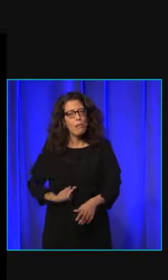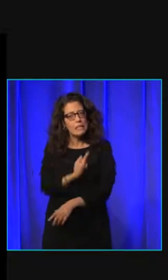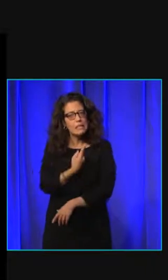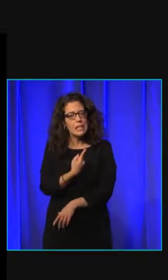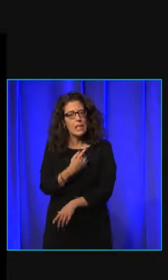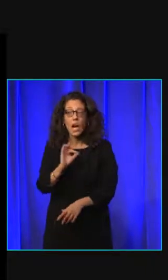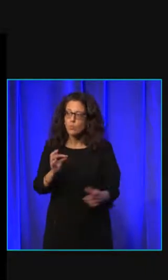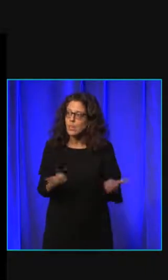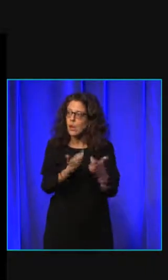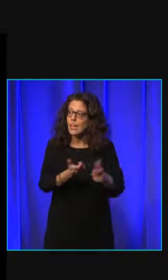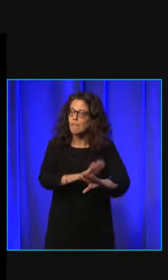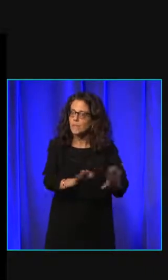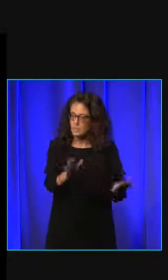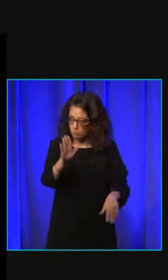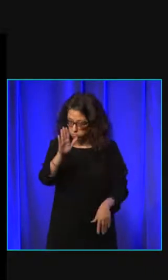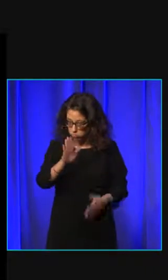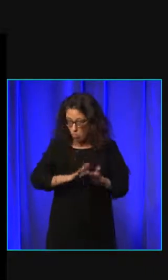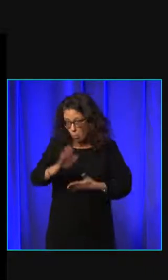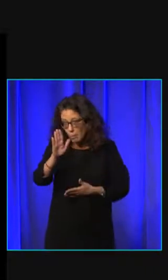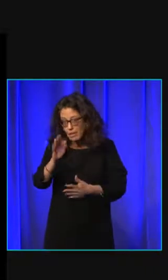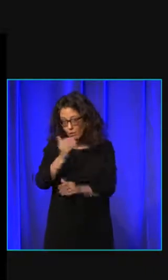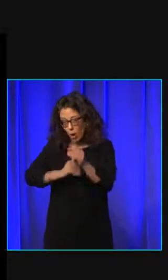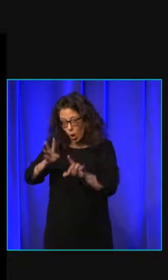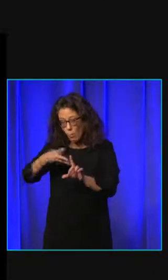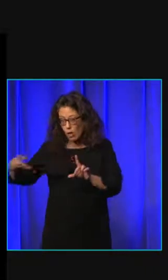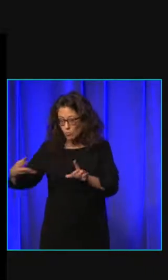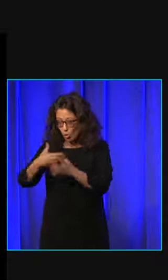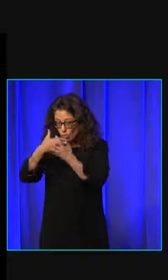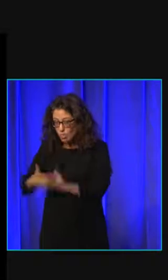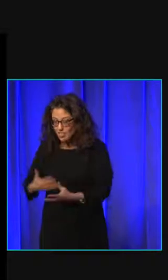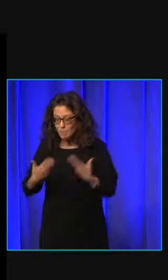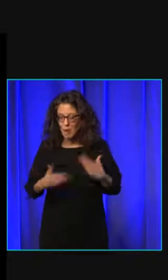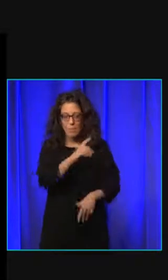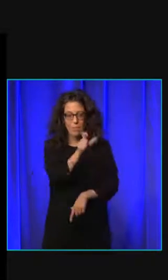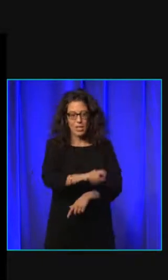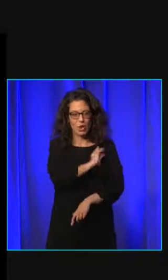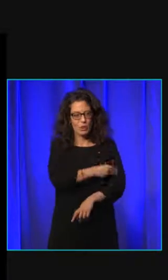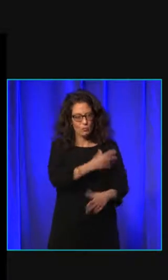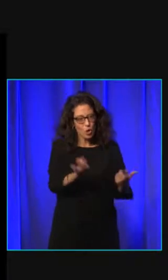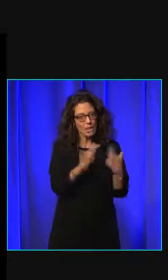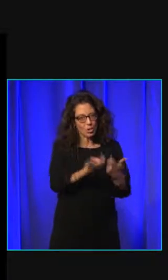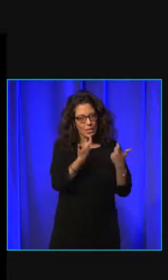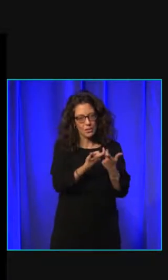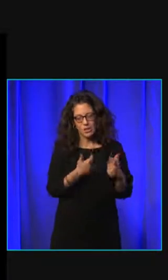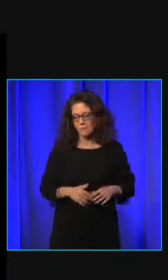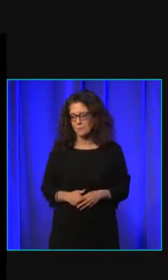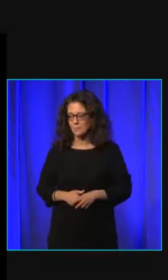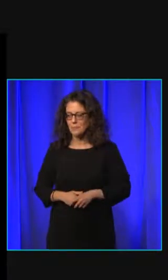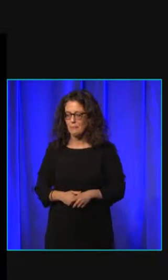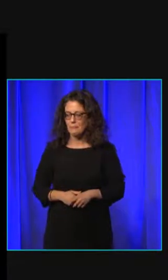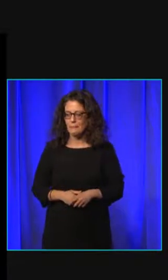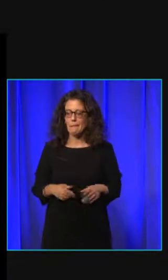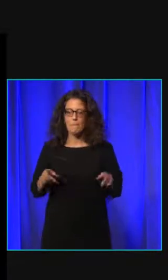plus. Mais je vous promets, il a un emploi du temps beaucoup plus chargé que l'athlète qui s'entraîne. des choses